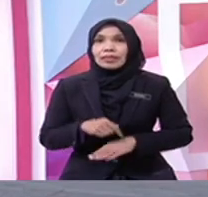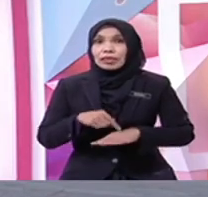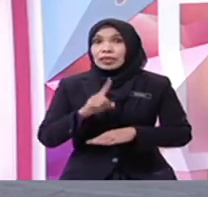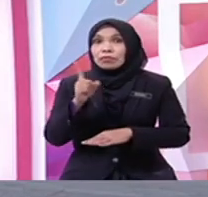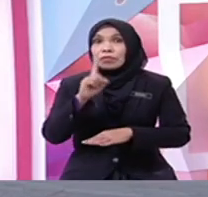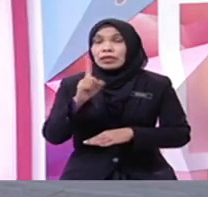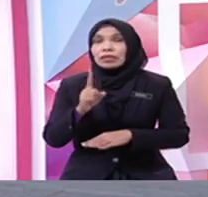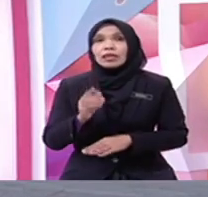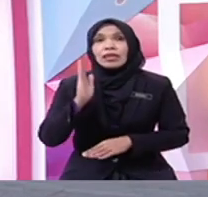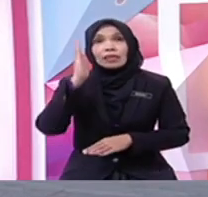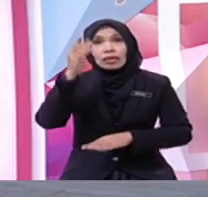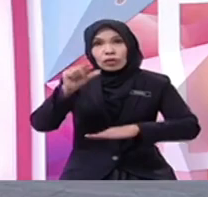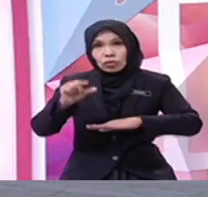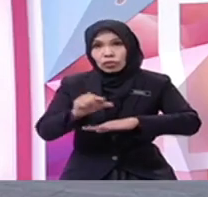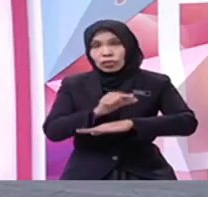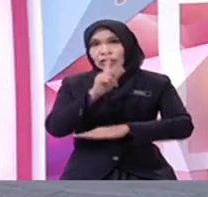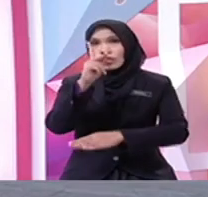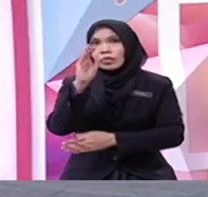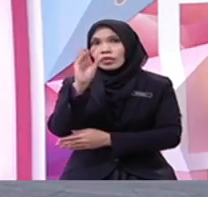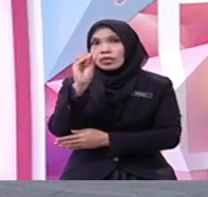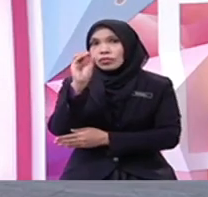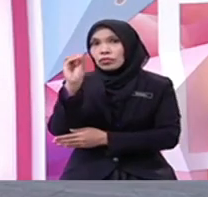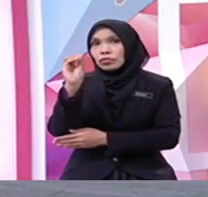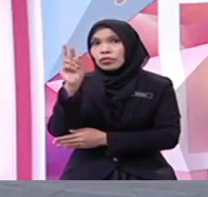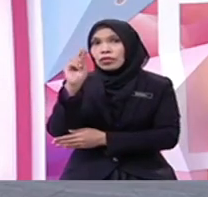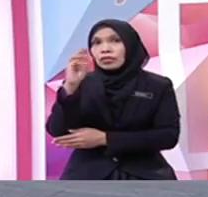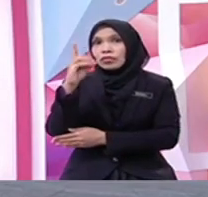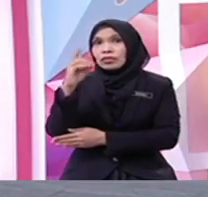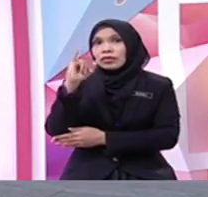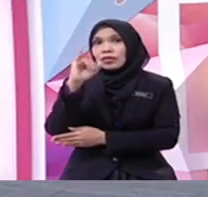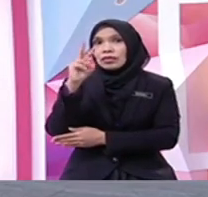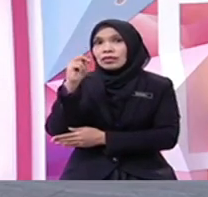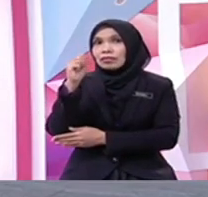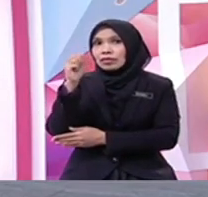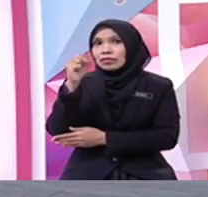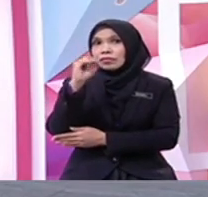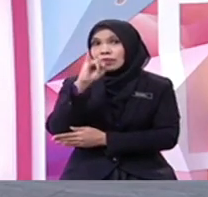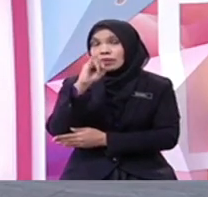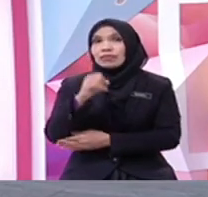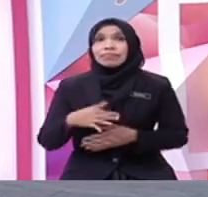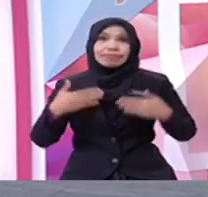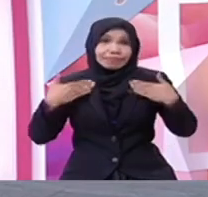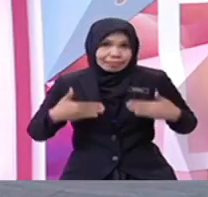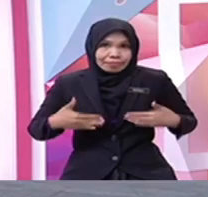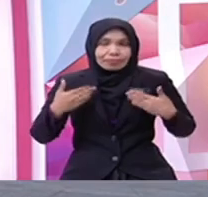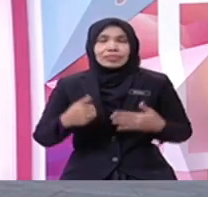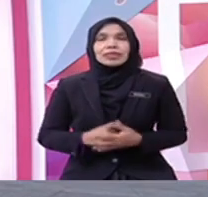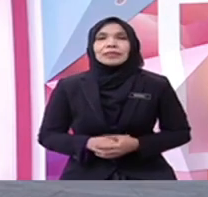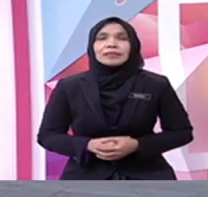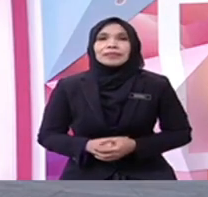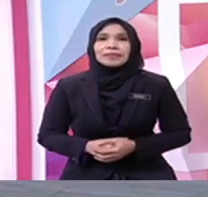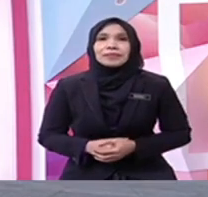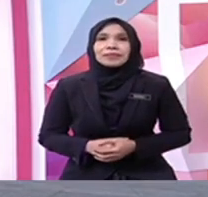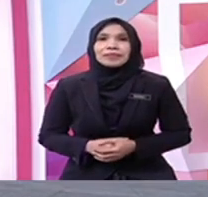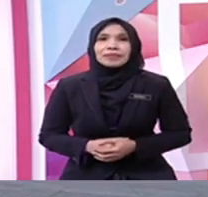koordinasi badan kita dan juga keseimbangan badan oke oke seterusnya kita boleh teruskan